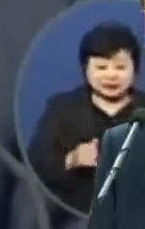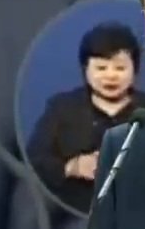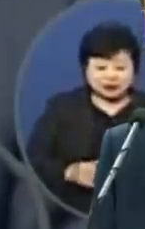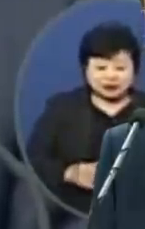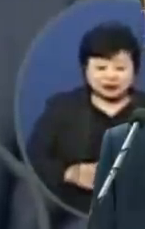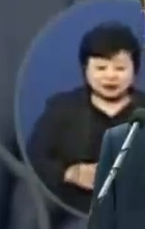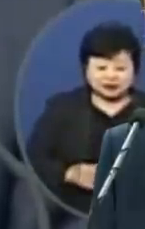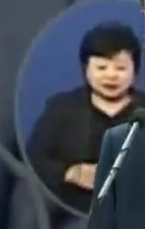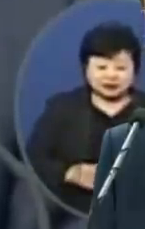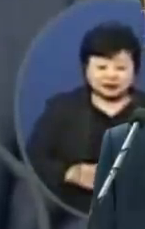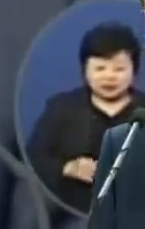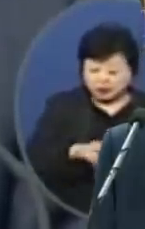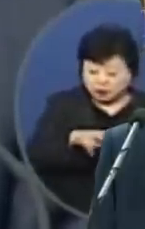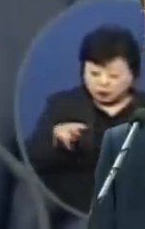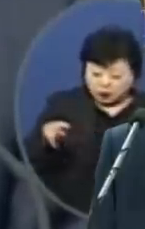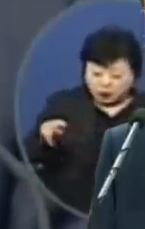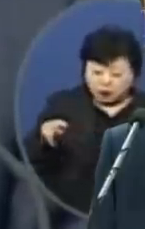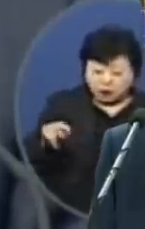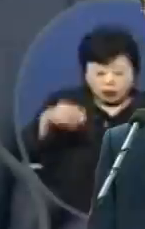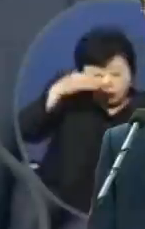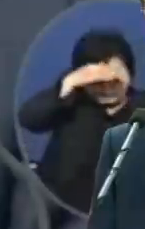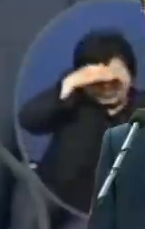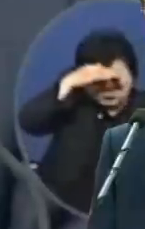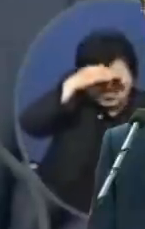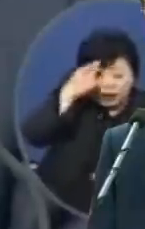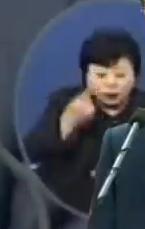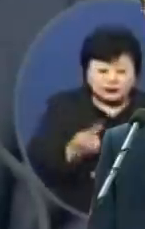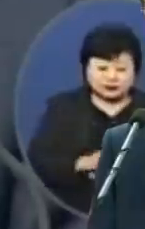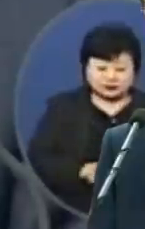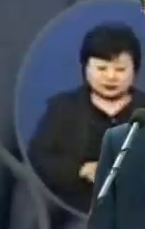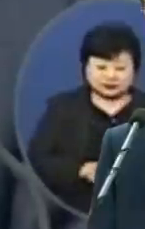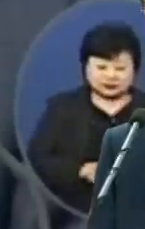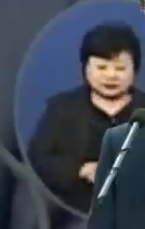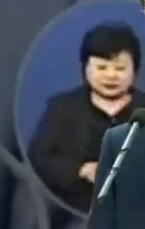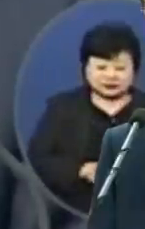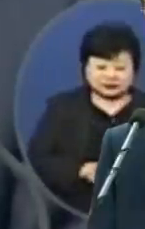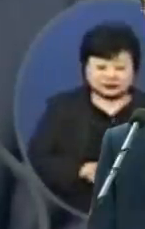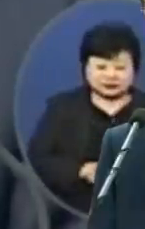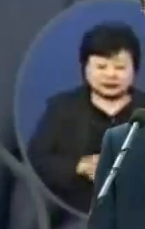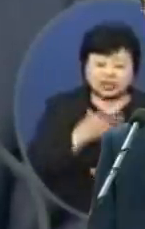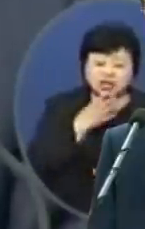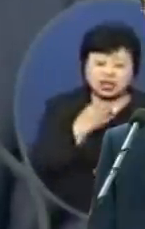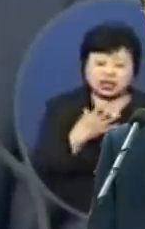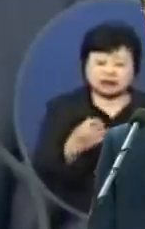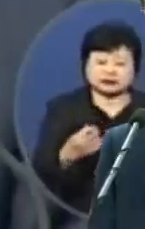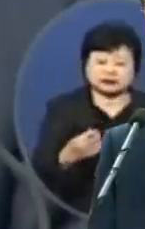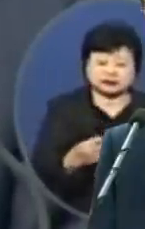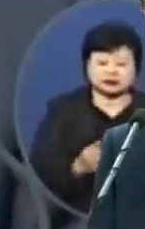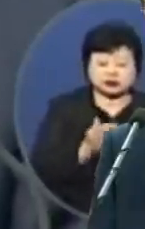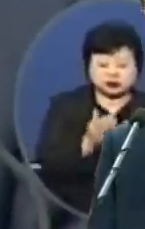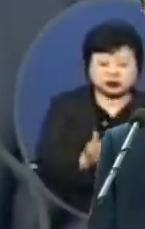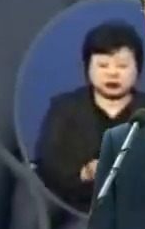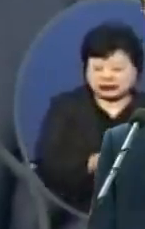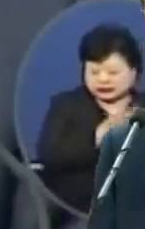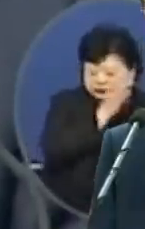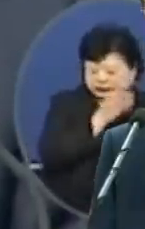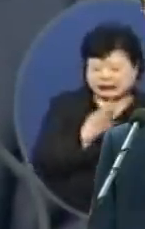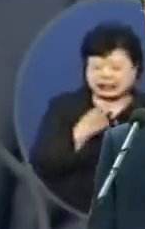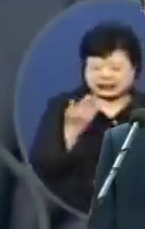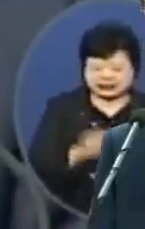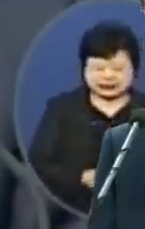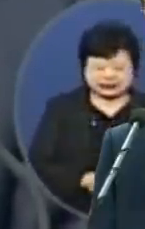지어서 구경하러 오고 굉장히 노아가 수치스럽게 됐었습니다.